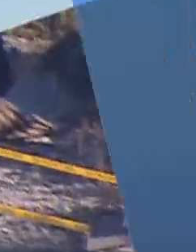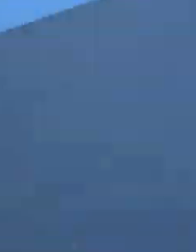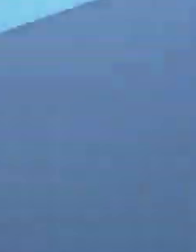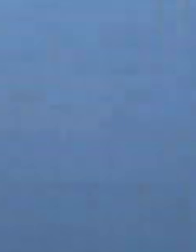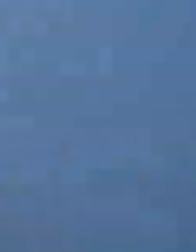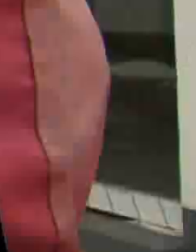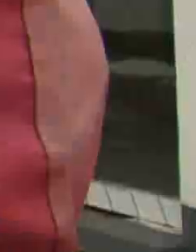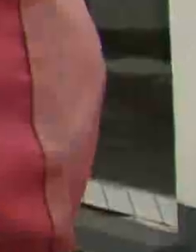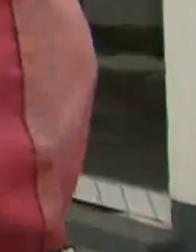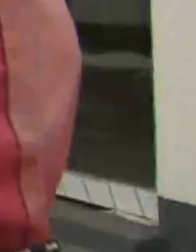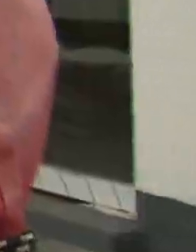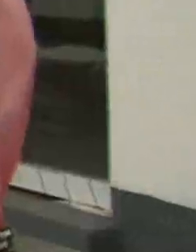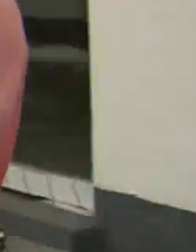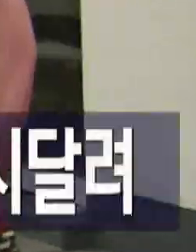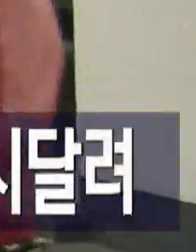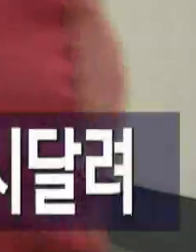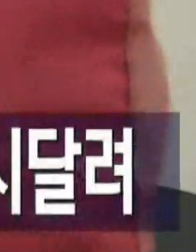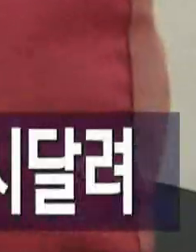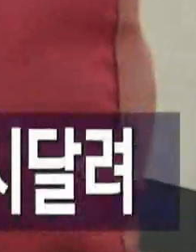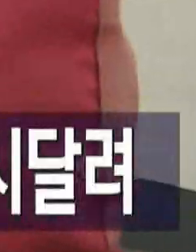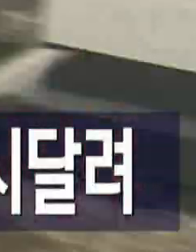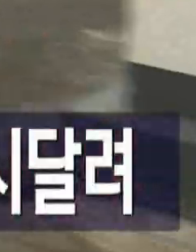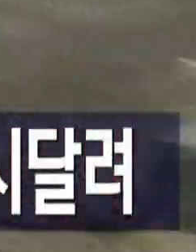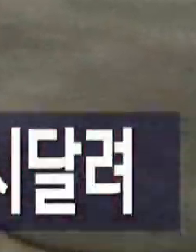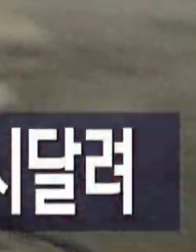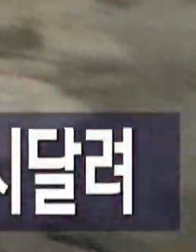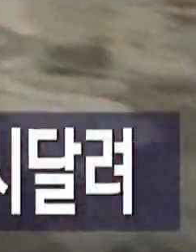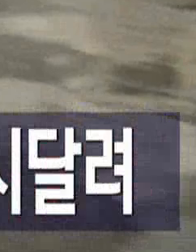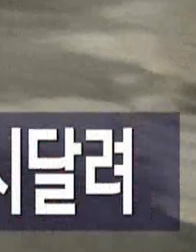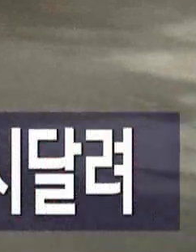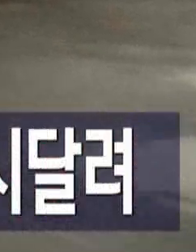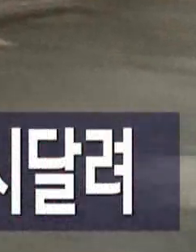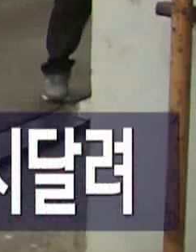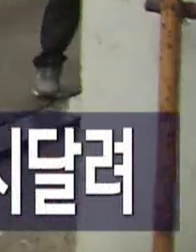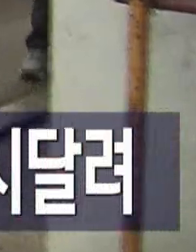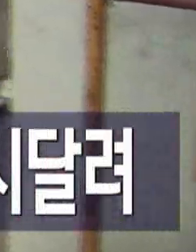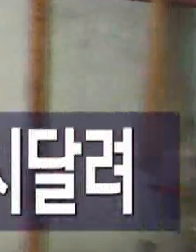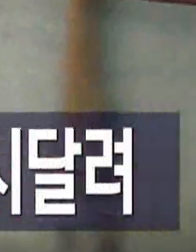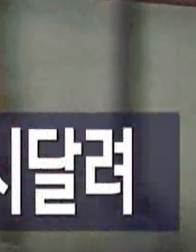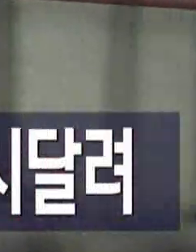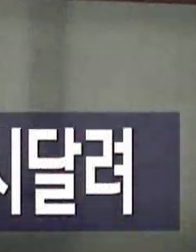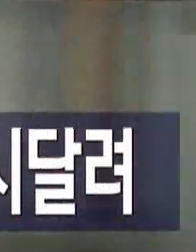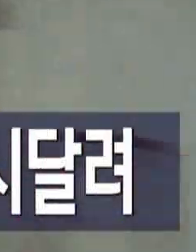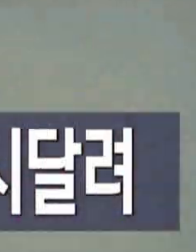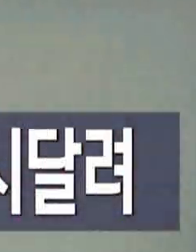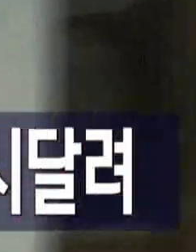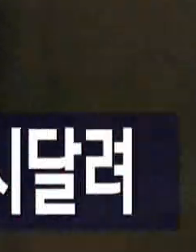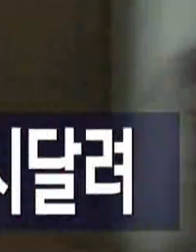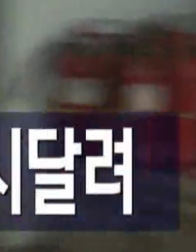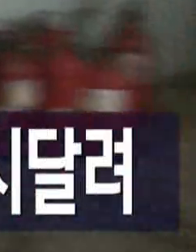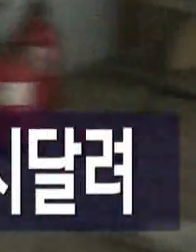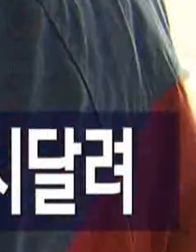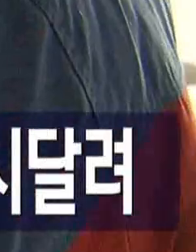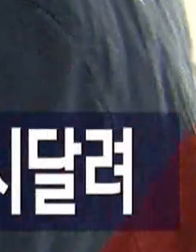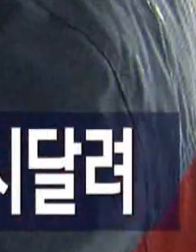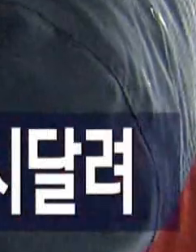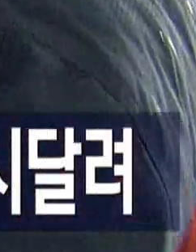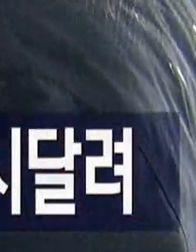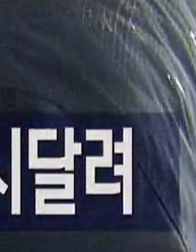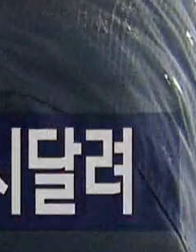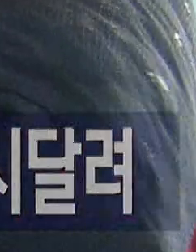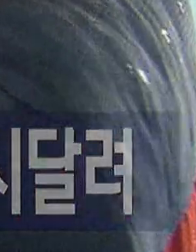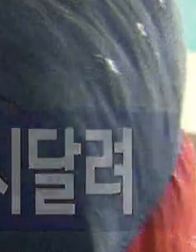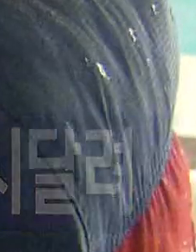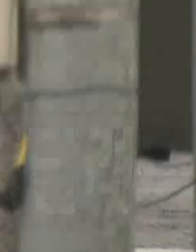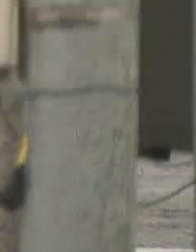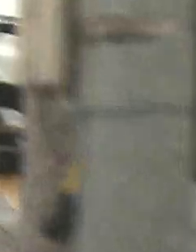남아있습니다. 연말이 되면 집배원들은 누구보다 많은 노동시간으로 과로에 시달리고 있습니다. 개인당 하루 처리 배달